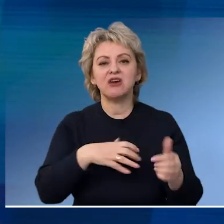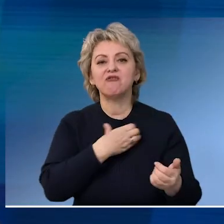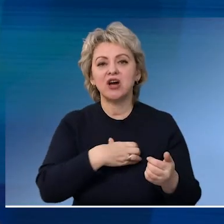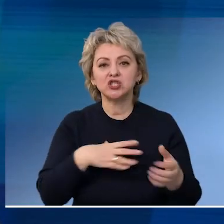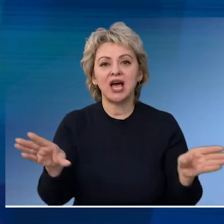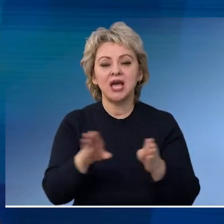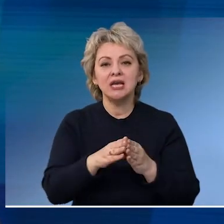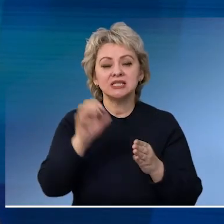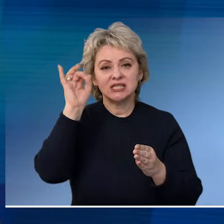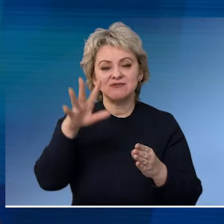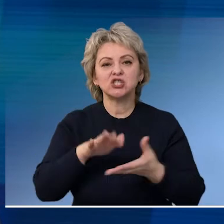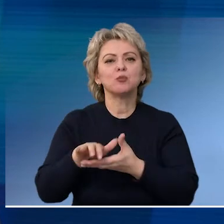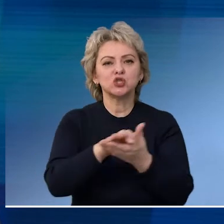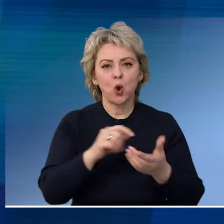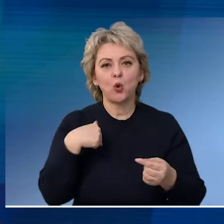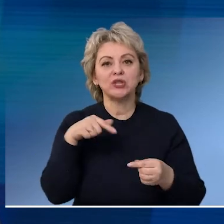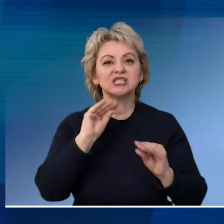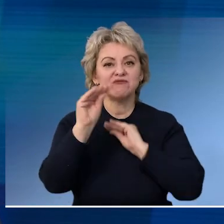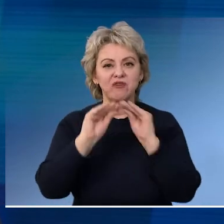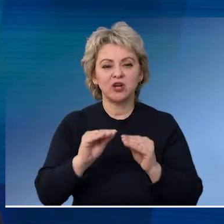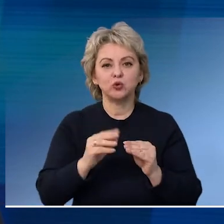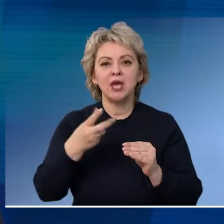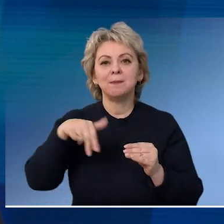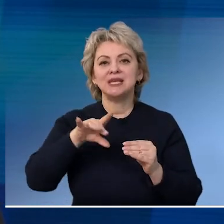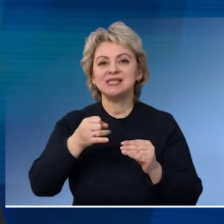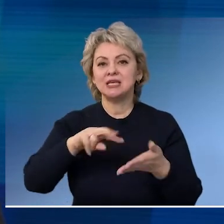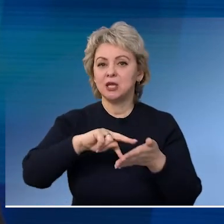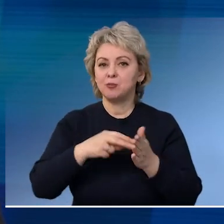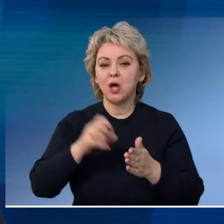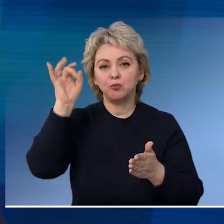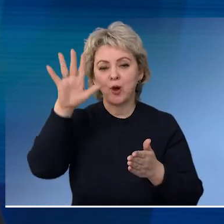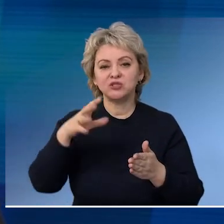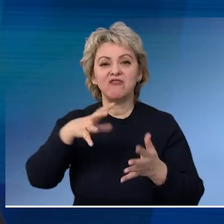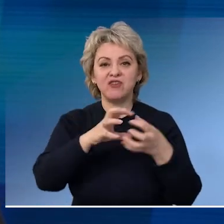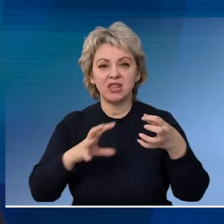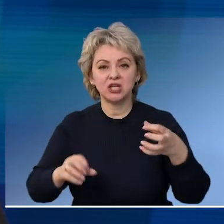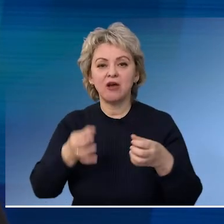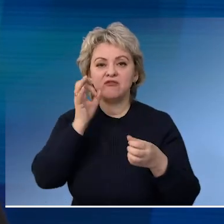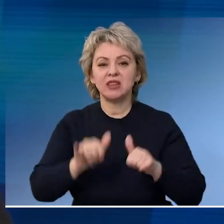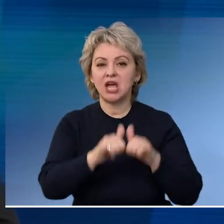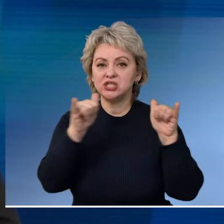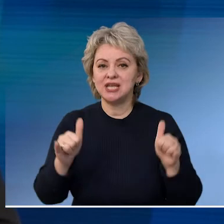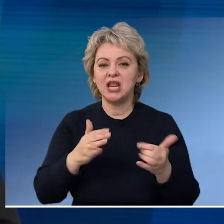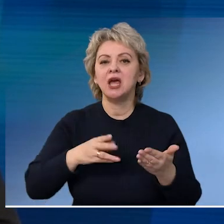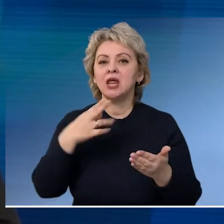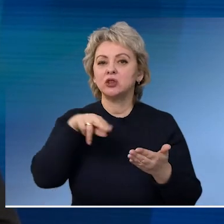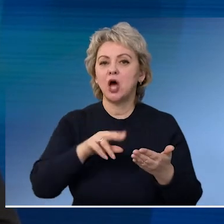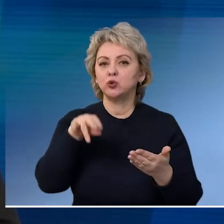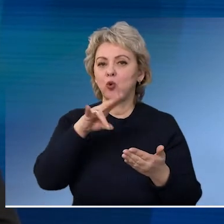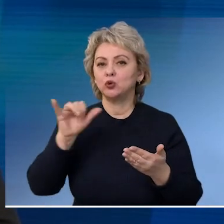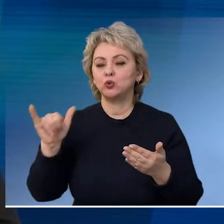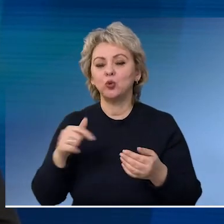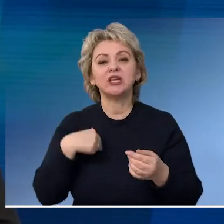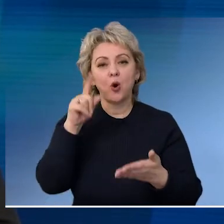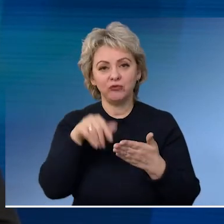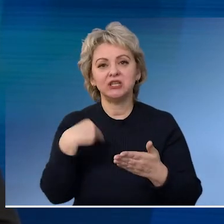важна с медийным сообществом. В этом году у нас сформирован медийный план по популяризации виноградарства, виноделия на Дону. И